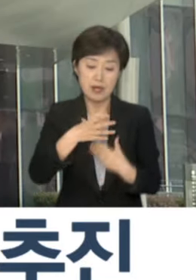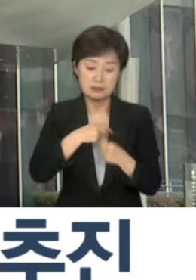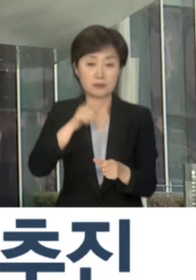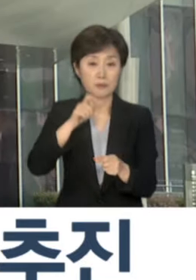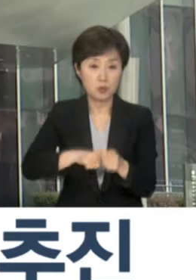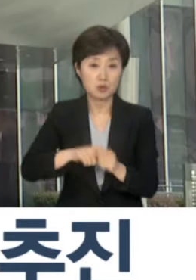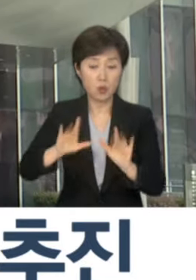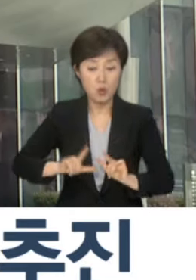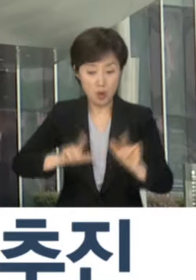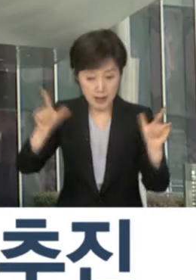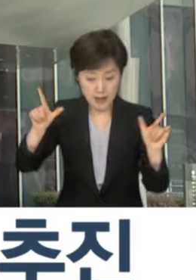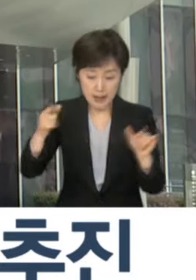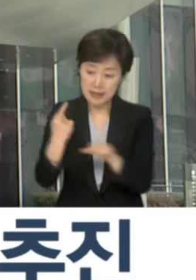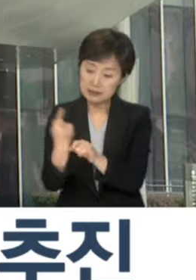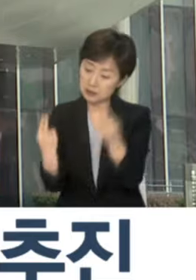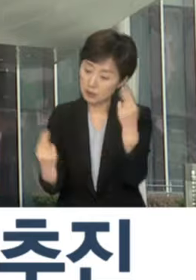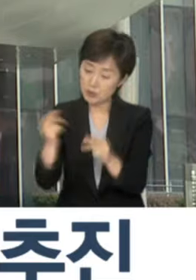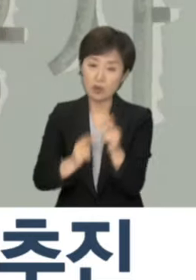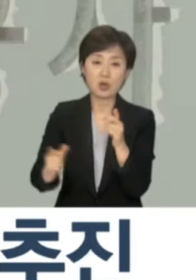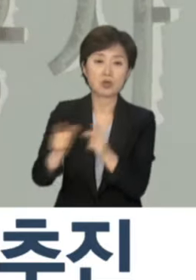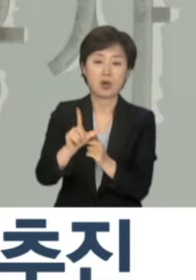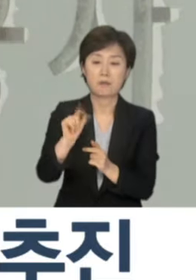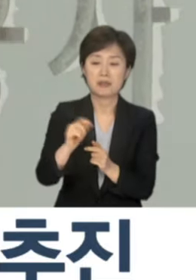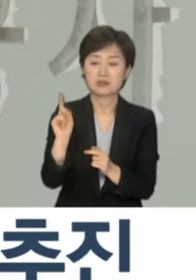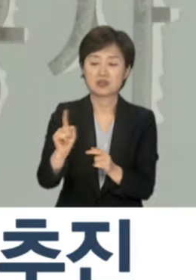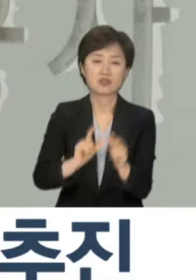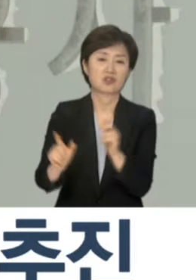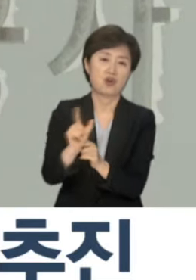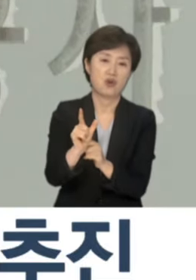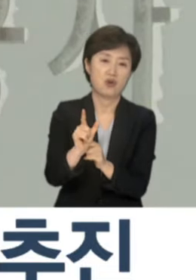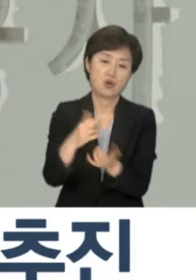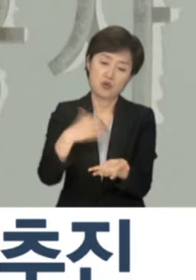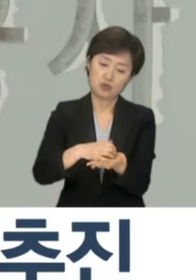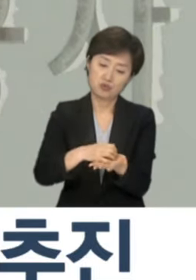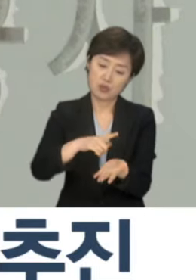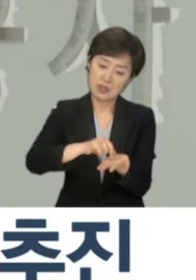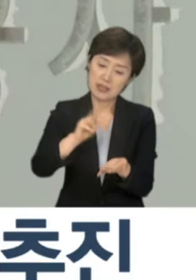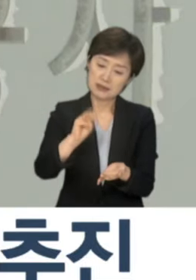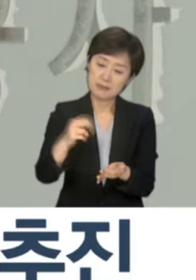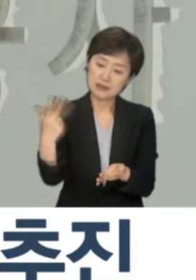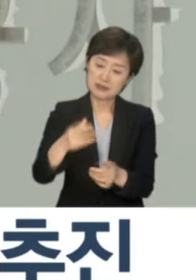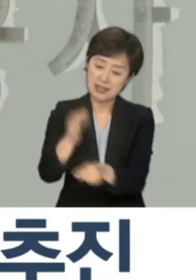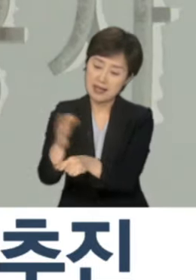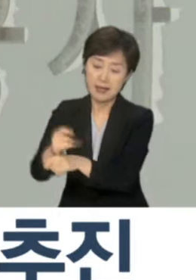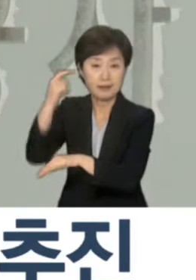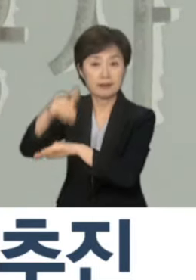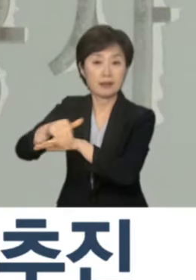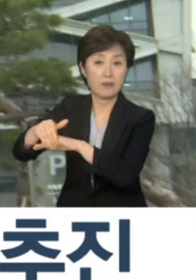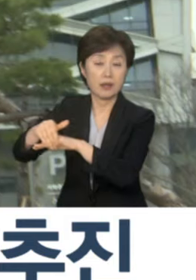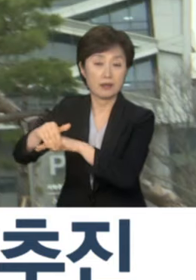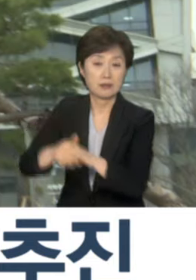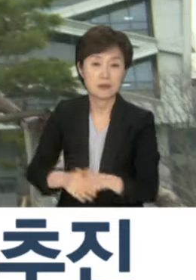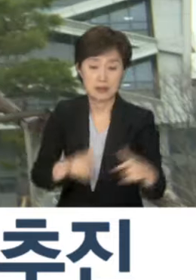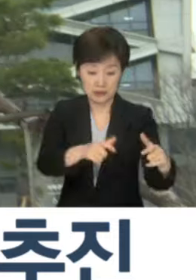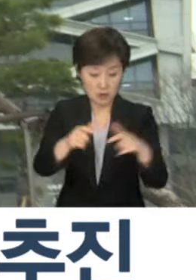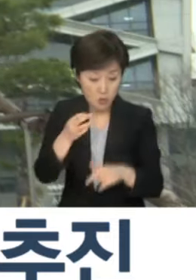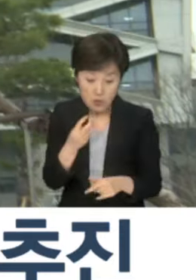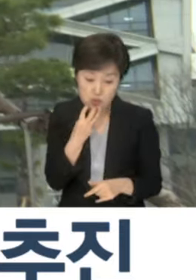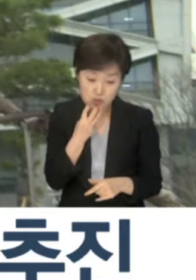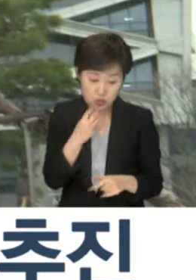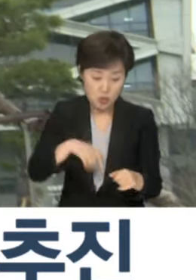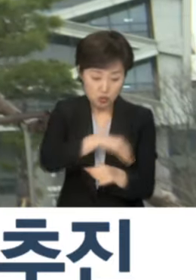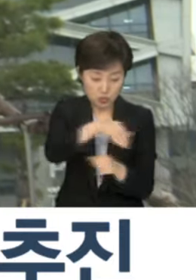올해에는 지난해 목표치보다 가구 늘어난 약 37,000 가구 매입을 추진합니다 지역별로는